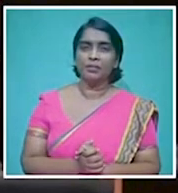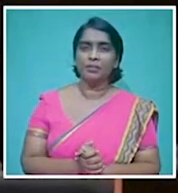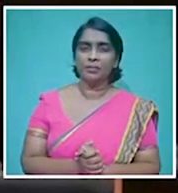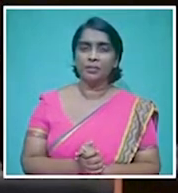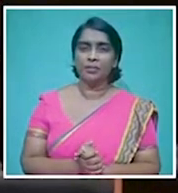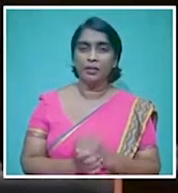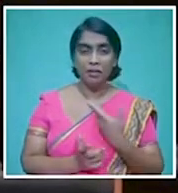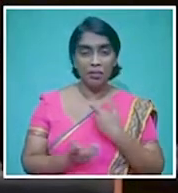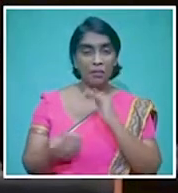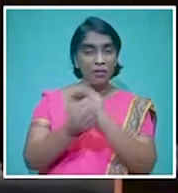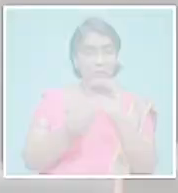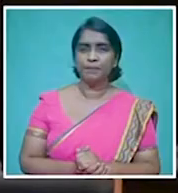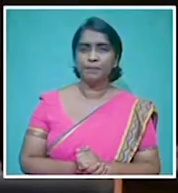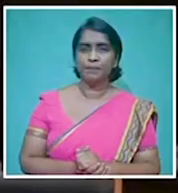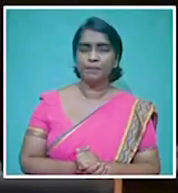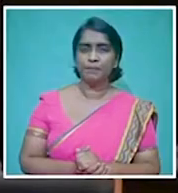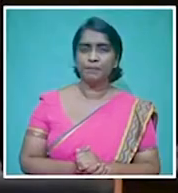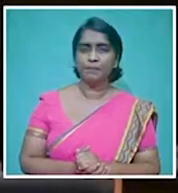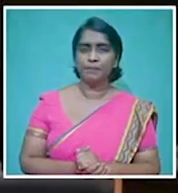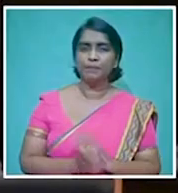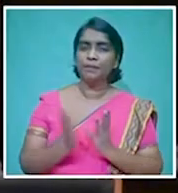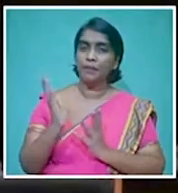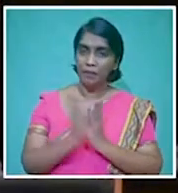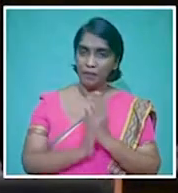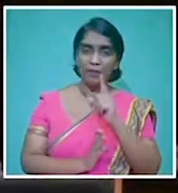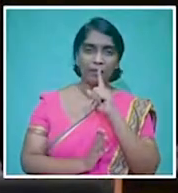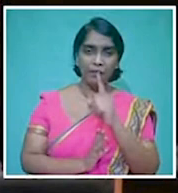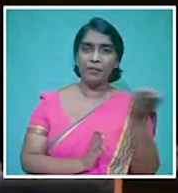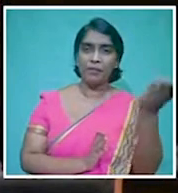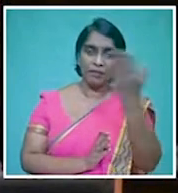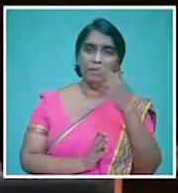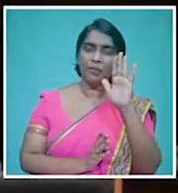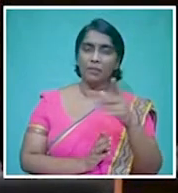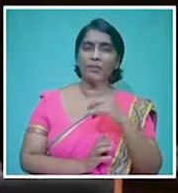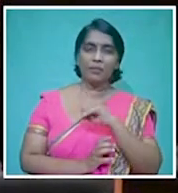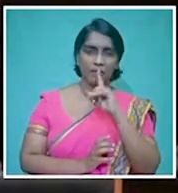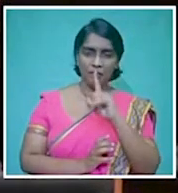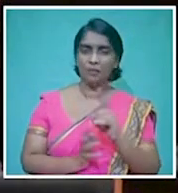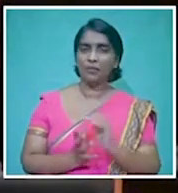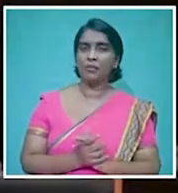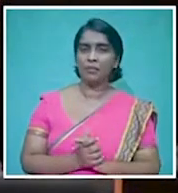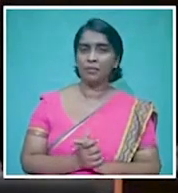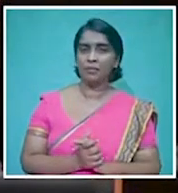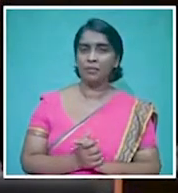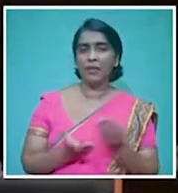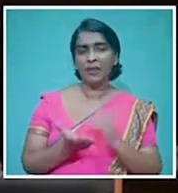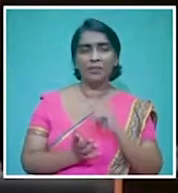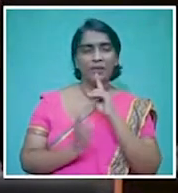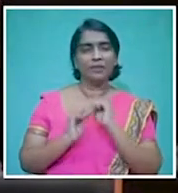මමයි ආරක්ෂා කරේ. මටයි කෑ ගහන්නේද? ඔය අයිතිය තව කියන්නද? මේ ඉන්න අය නිසා මං කියන්නේ. තව කියන්න වැඩක්